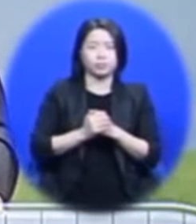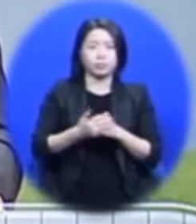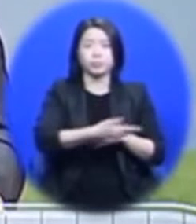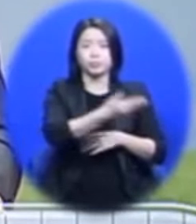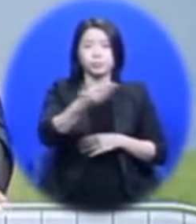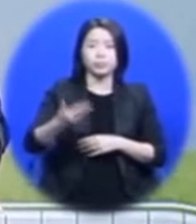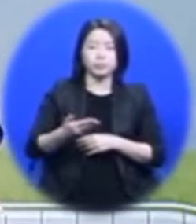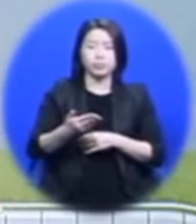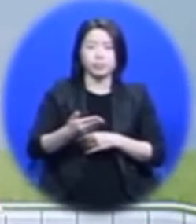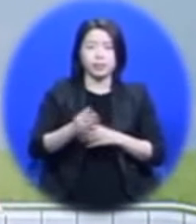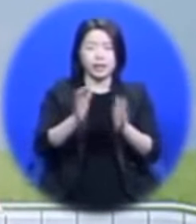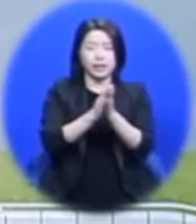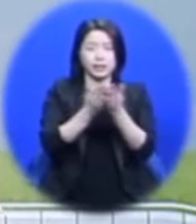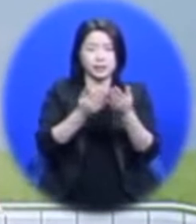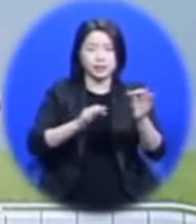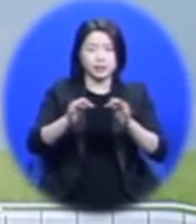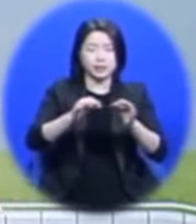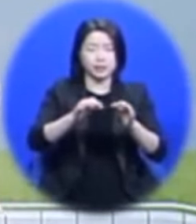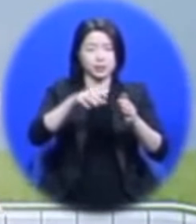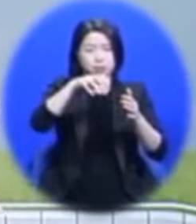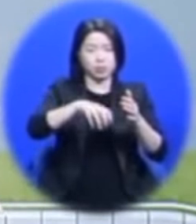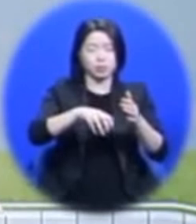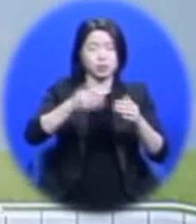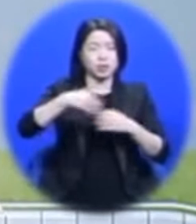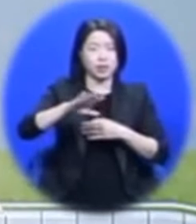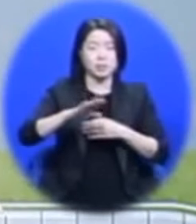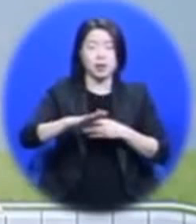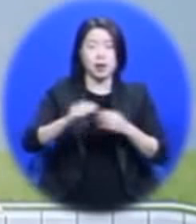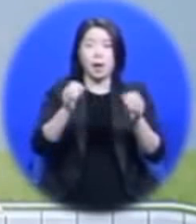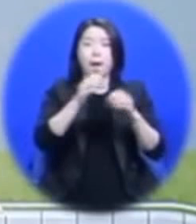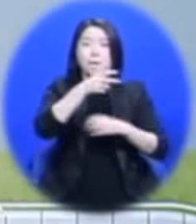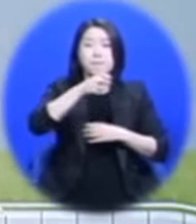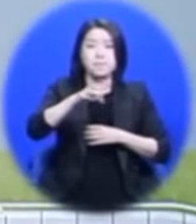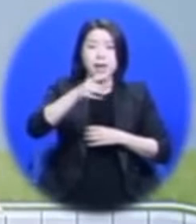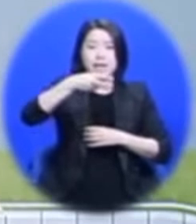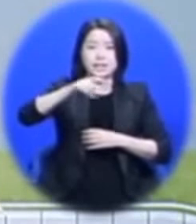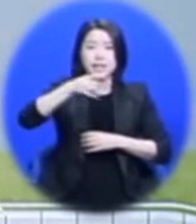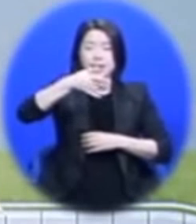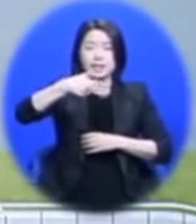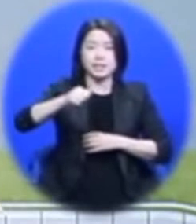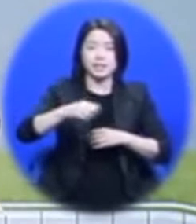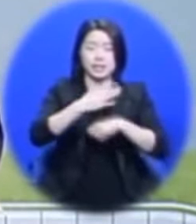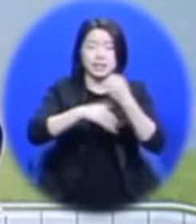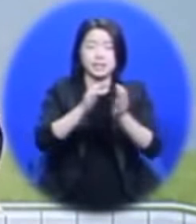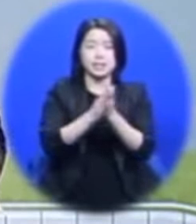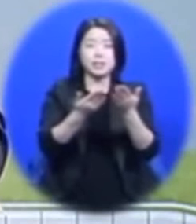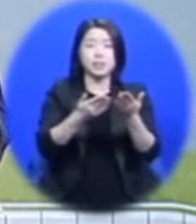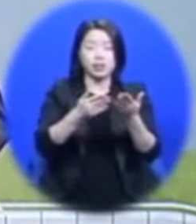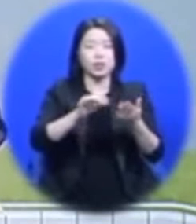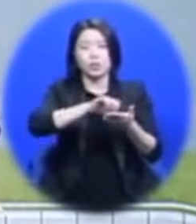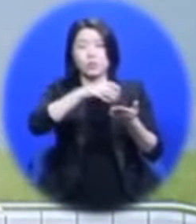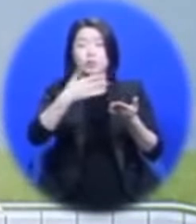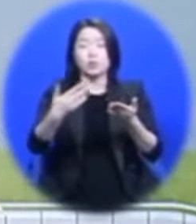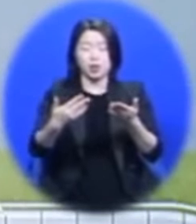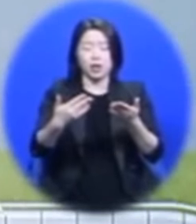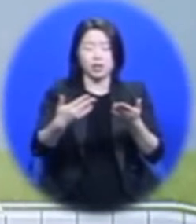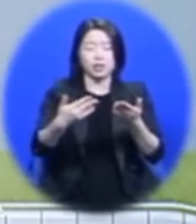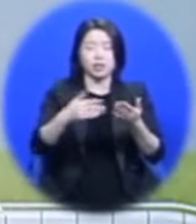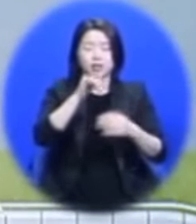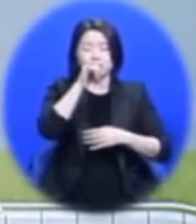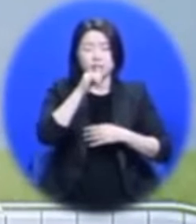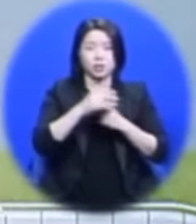여러분, 서점에 가면 메시지 성경이라고 유명한 성경이 있습니다. 원래 공인된 성경은